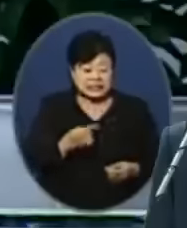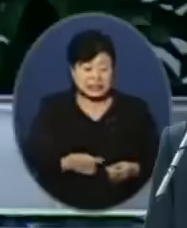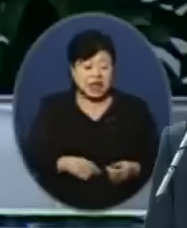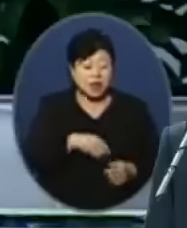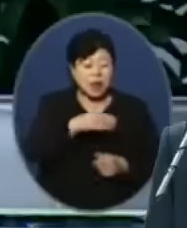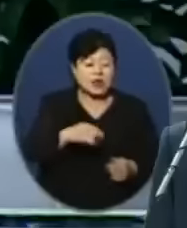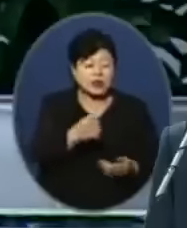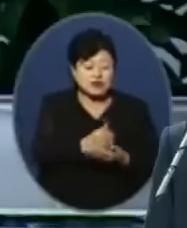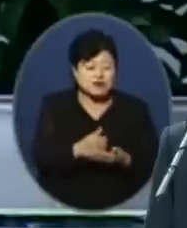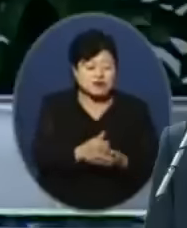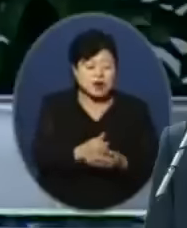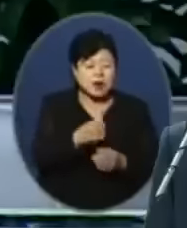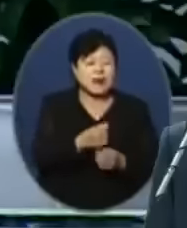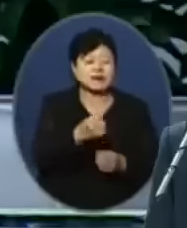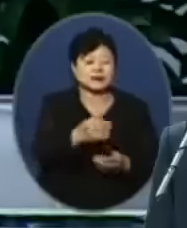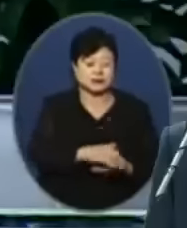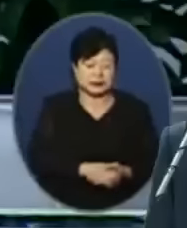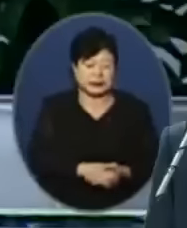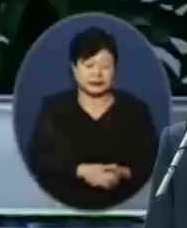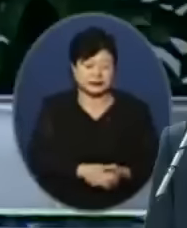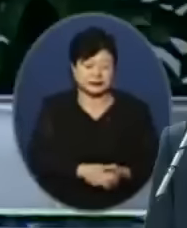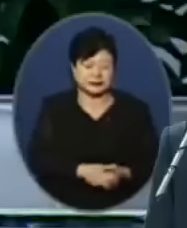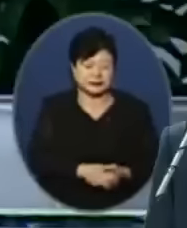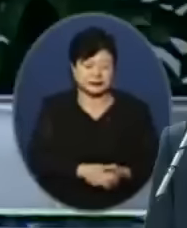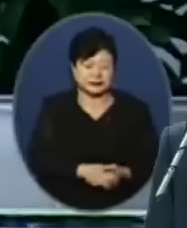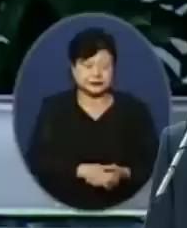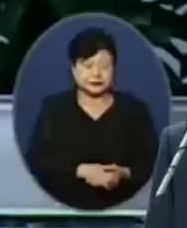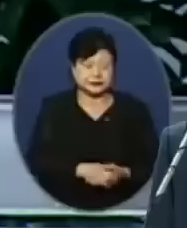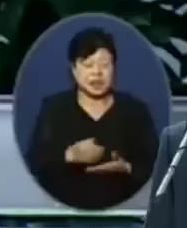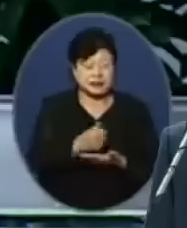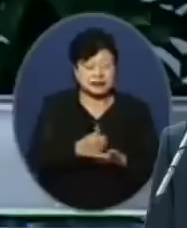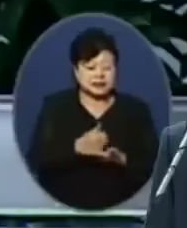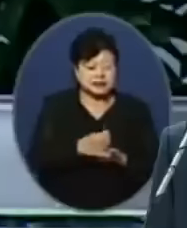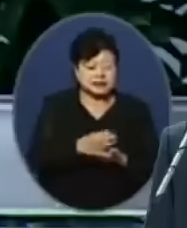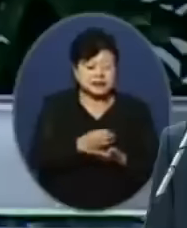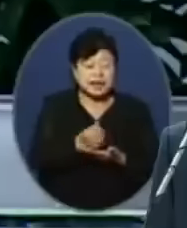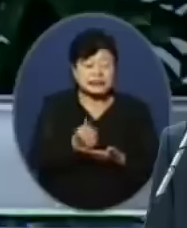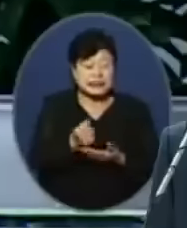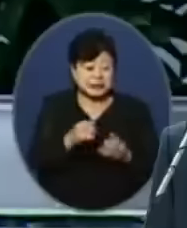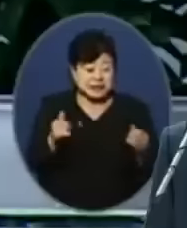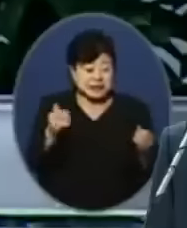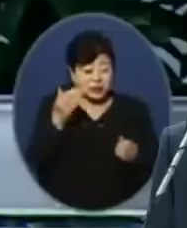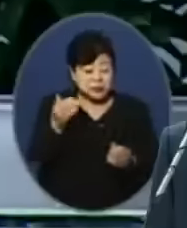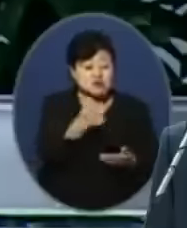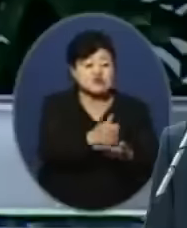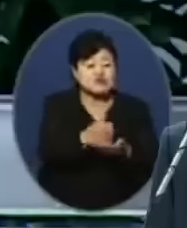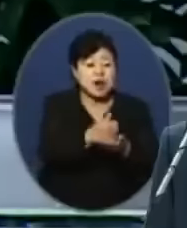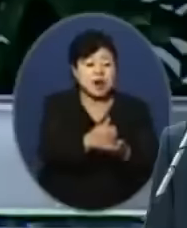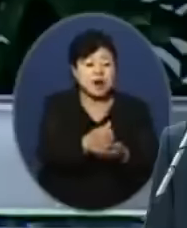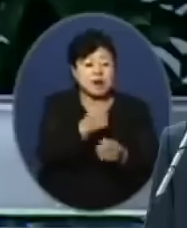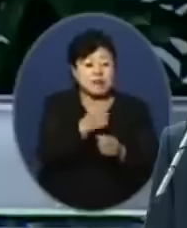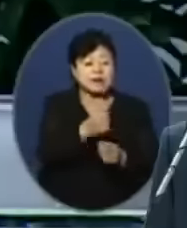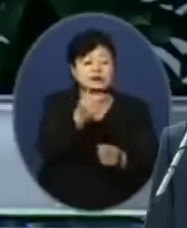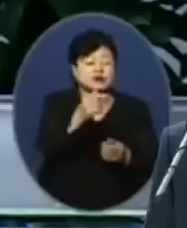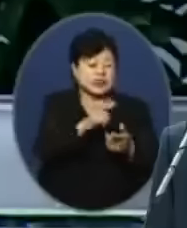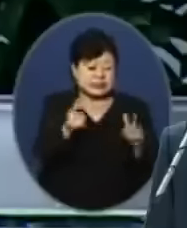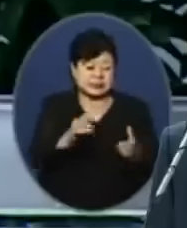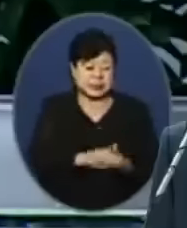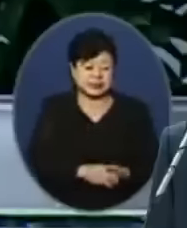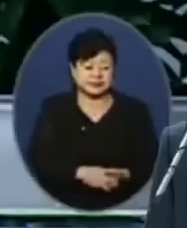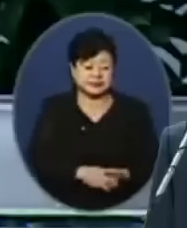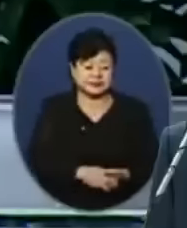운명을 만들어가는 것입니다. 점치러 가서 점쟁이가 여러분의 운명을 만들어주지